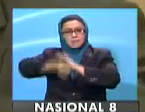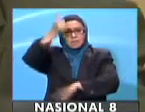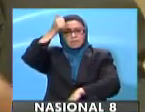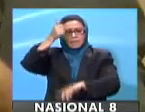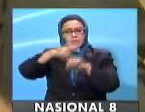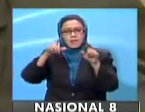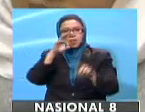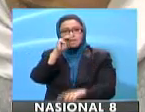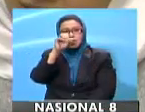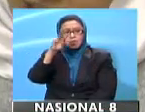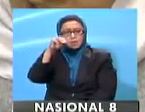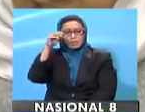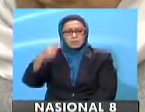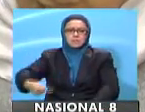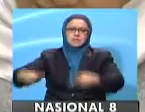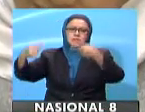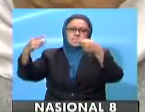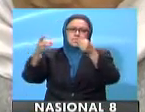Chu.